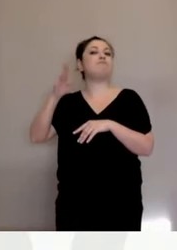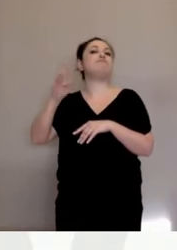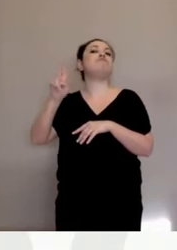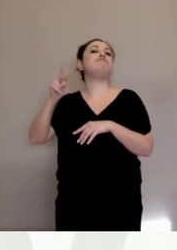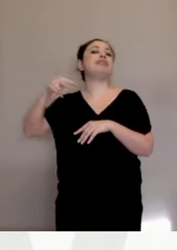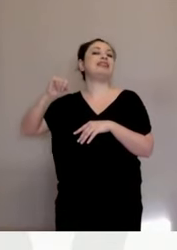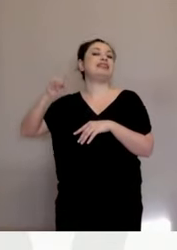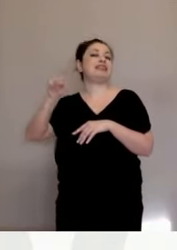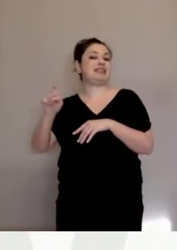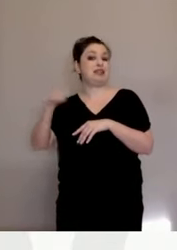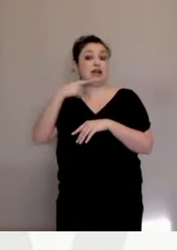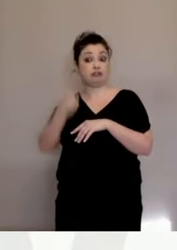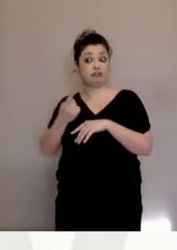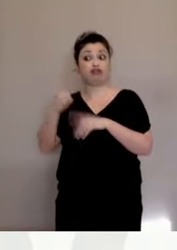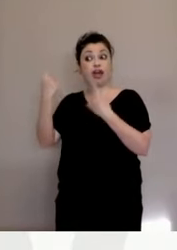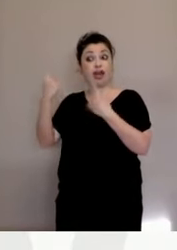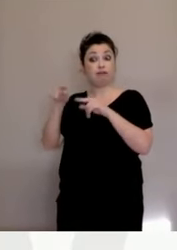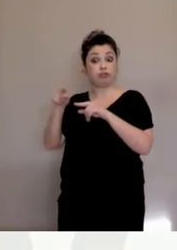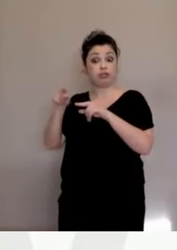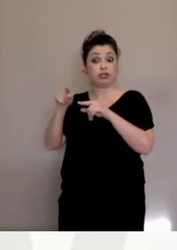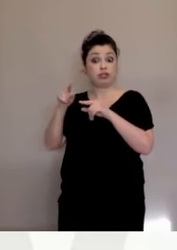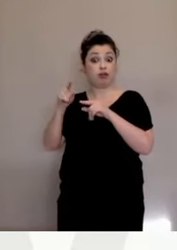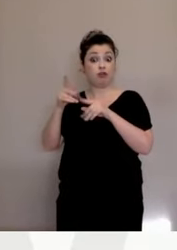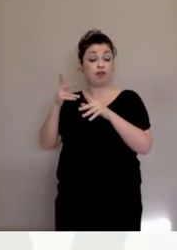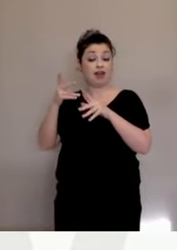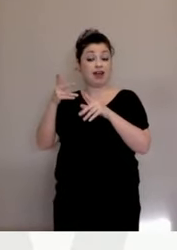vera forma della